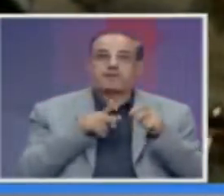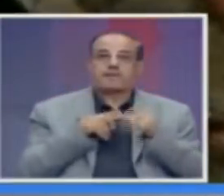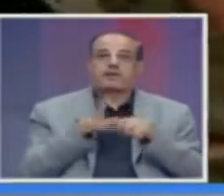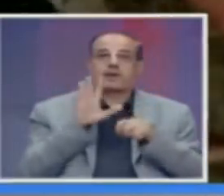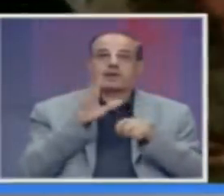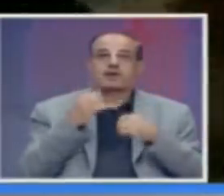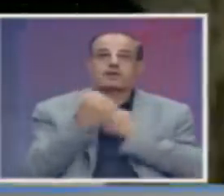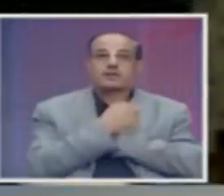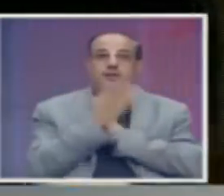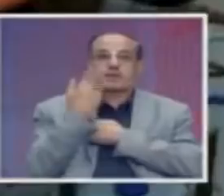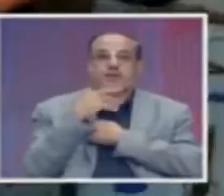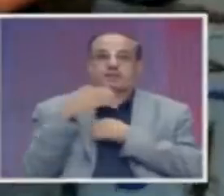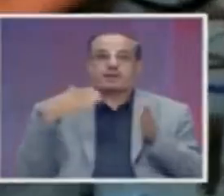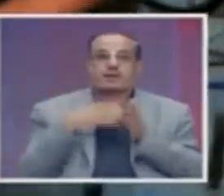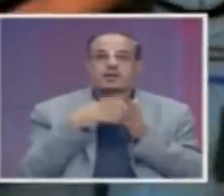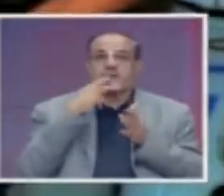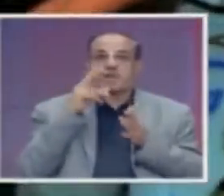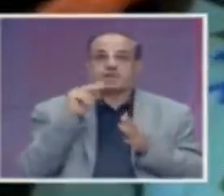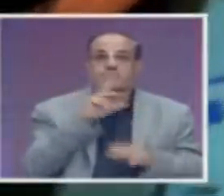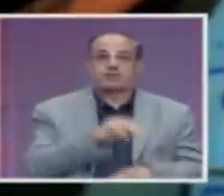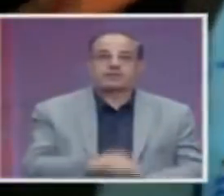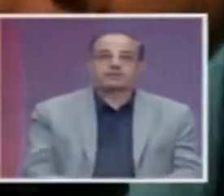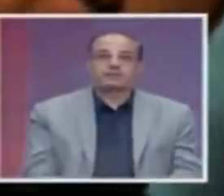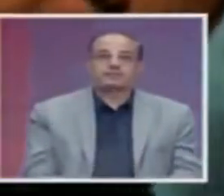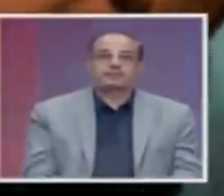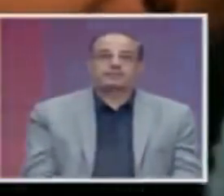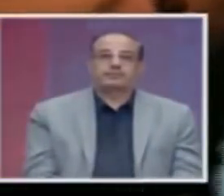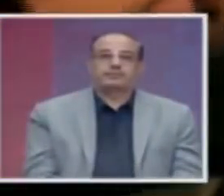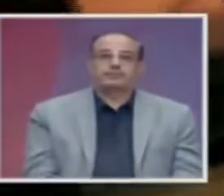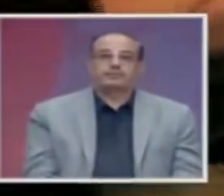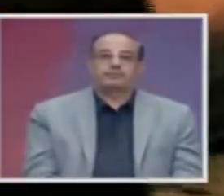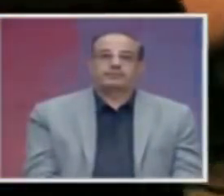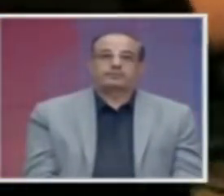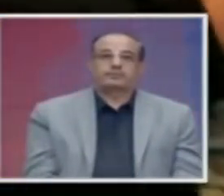أنه سيتم افتتاح 5 متاحف قبل نهاية عام 2020.